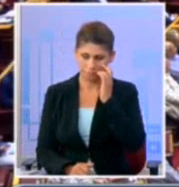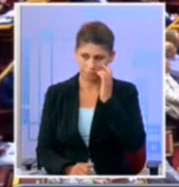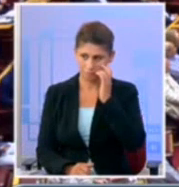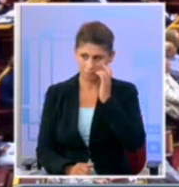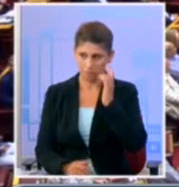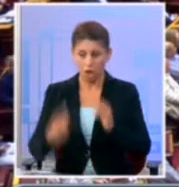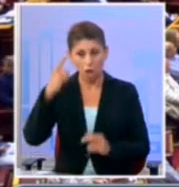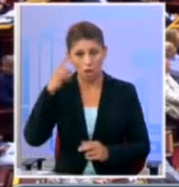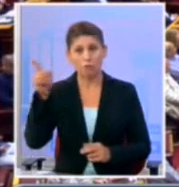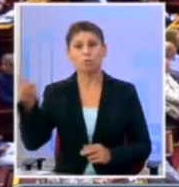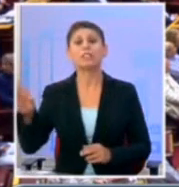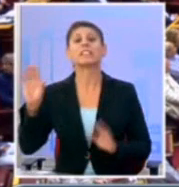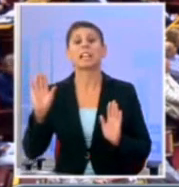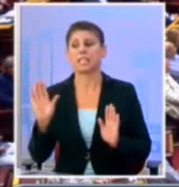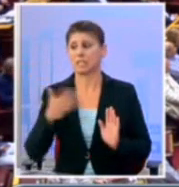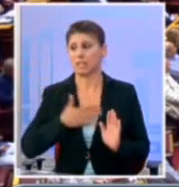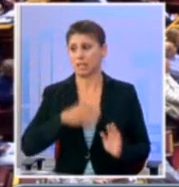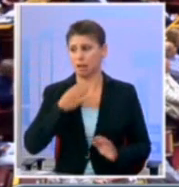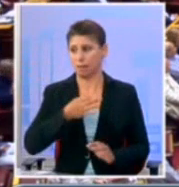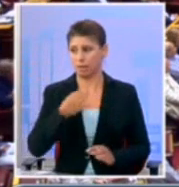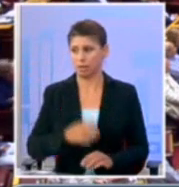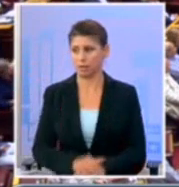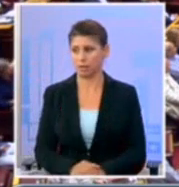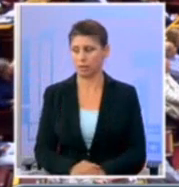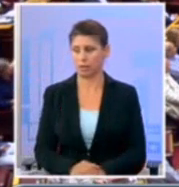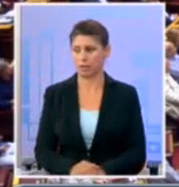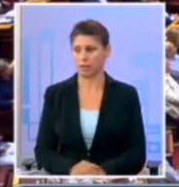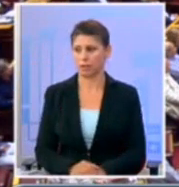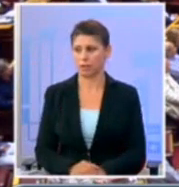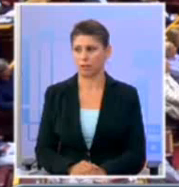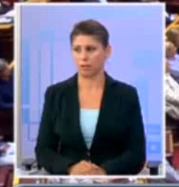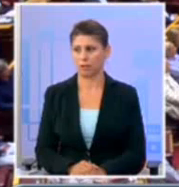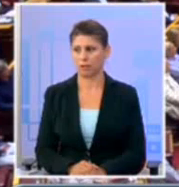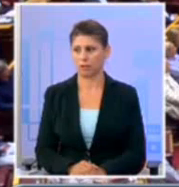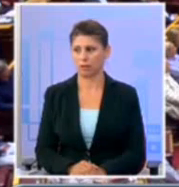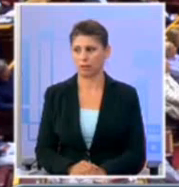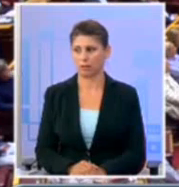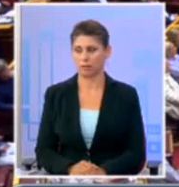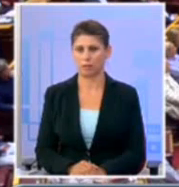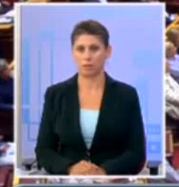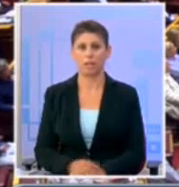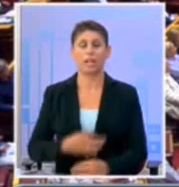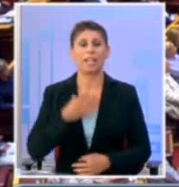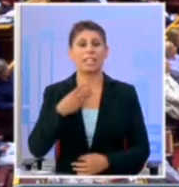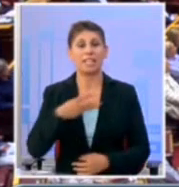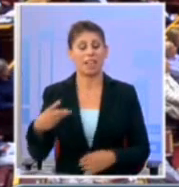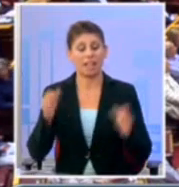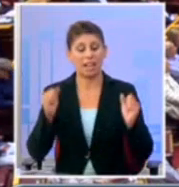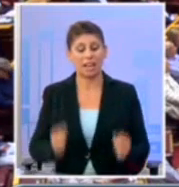θέλετε να μιλήσω ούτε και εσείς. Κύριε Υπουργέ, καθίστε. Κύριε Ξηδάκη, καθίστε ήσυχα στη θέση